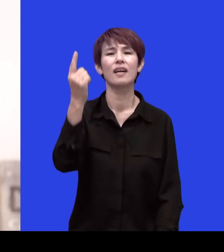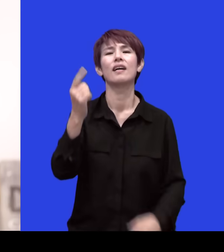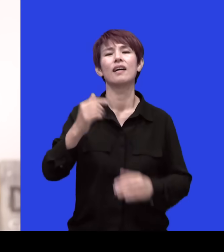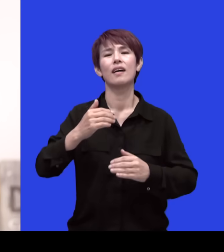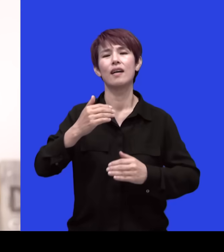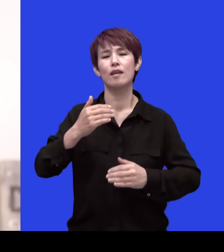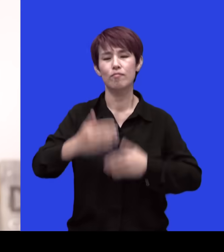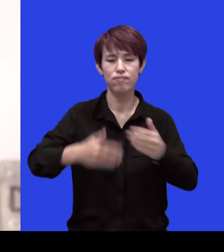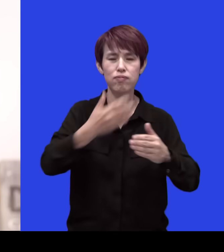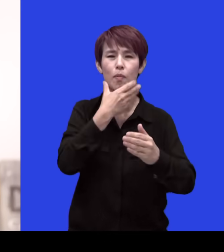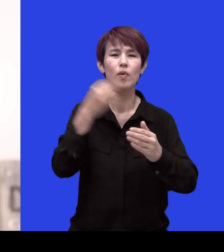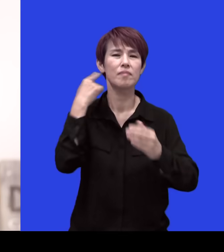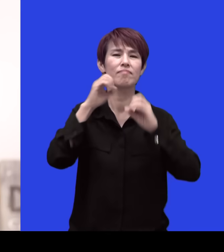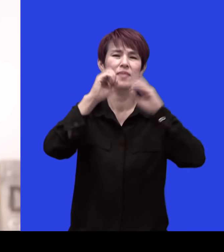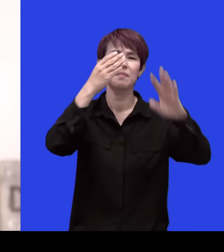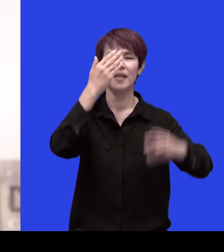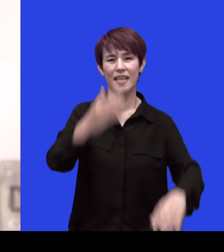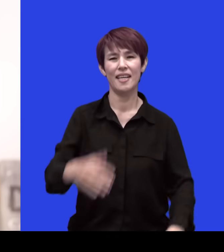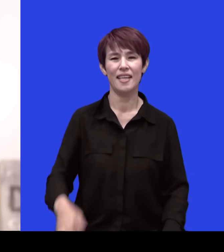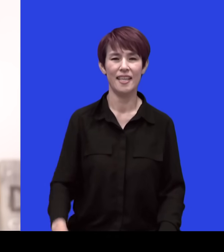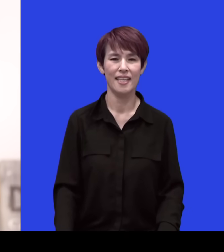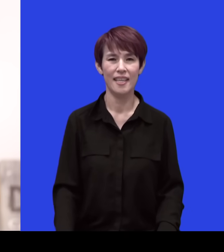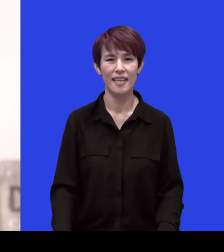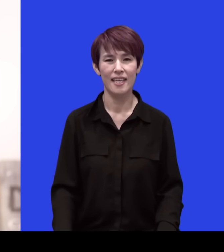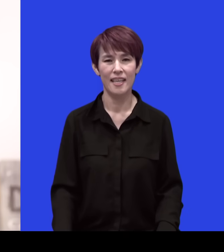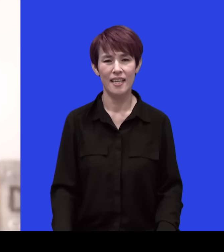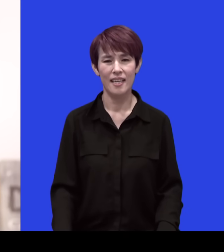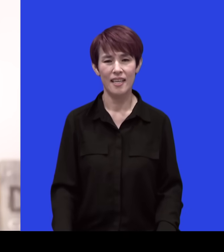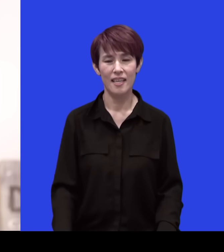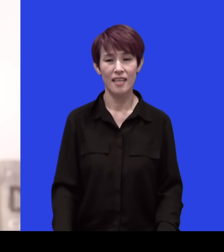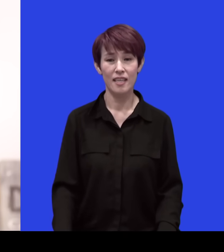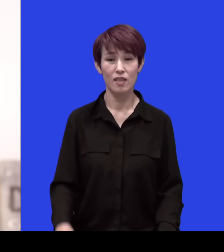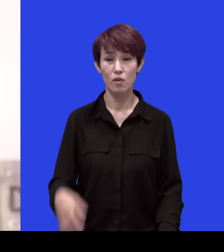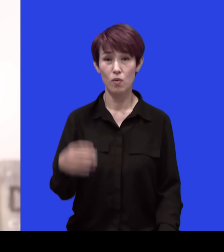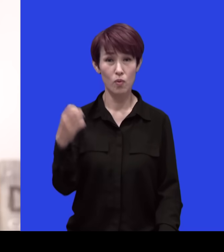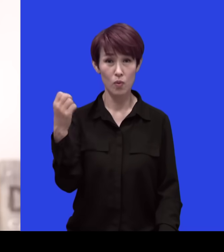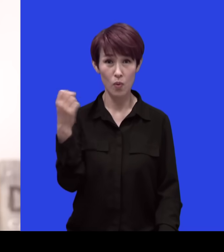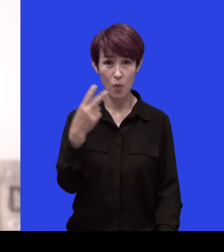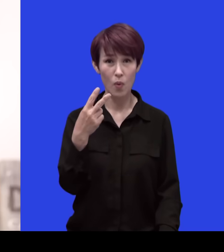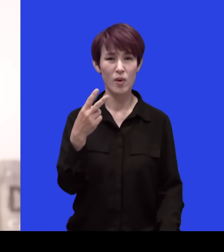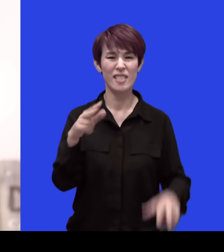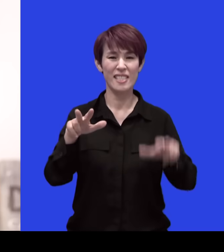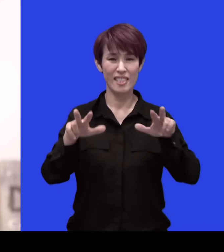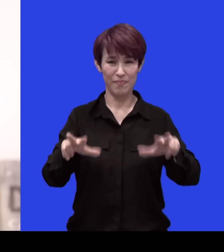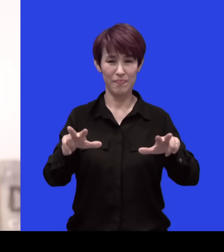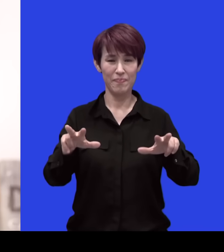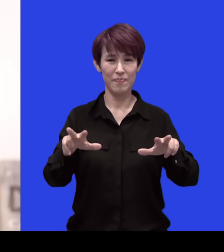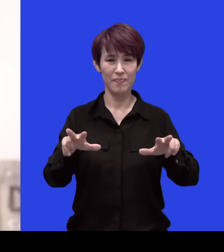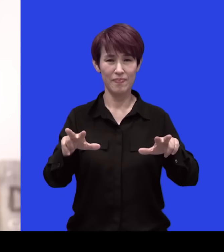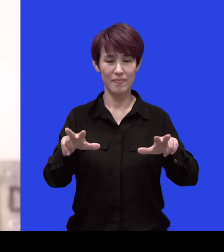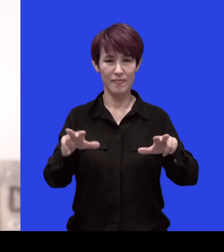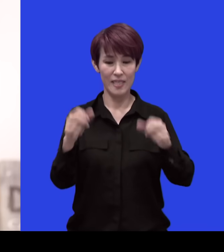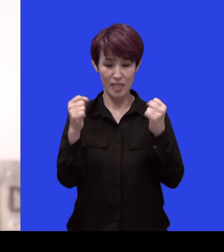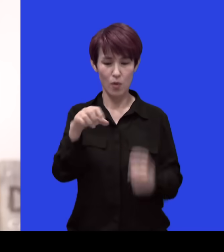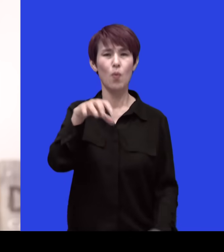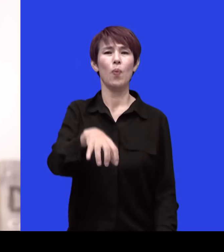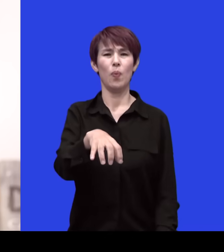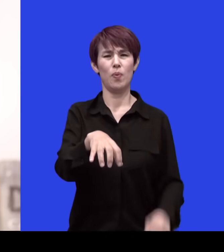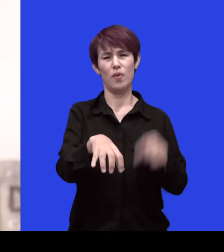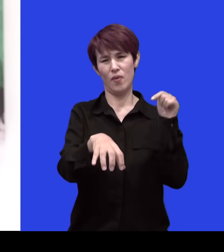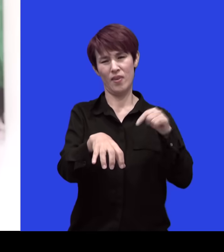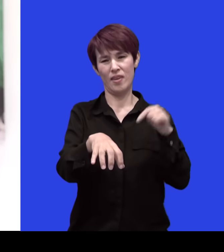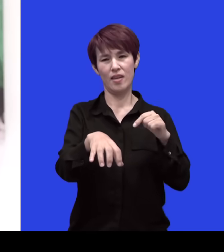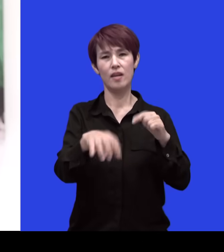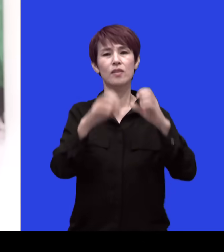이게 복음이 전해지는데 예. 그것만이 아니고 지금 있는 처소가 바로